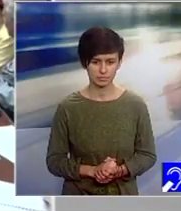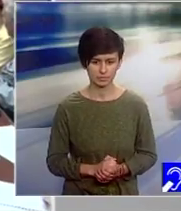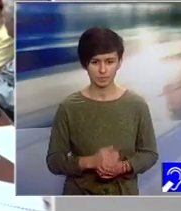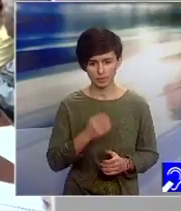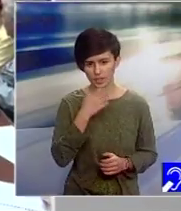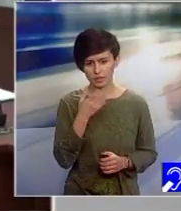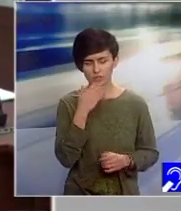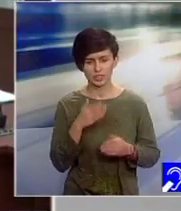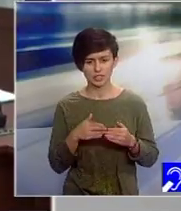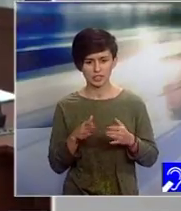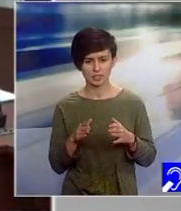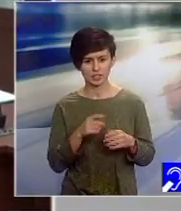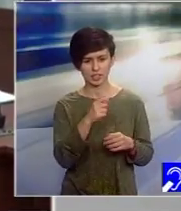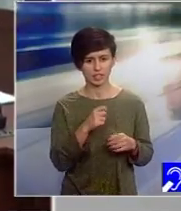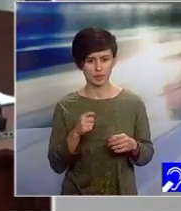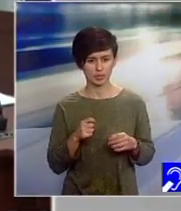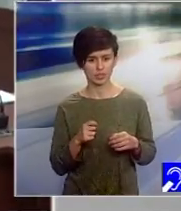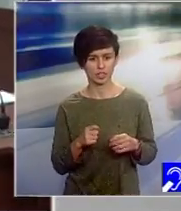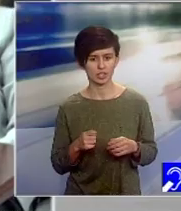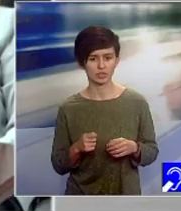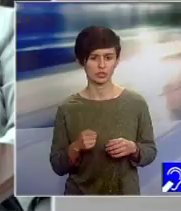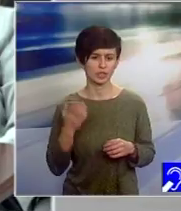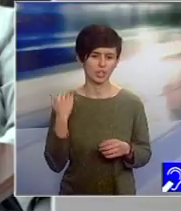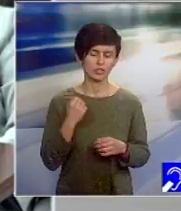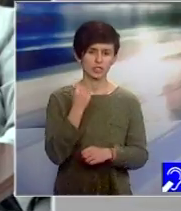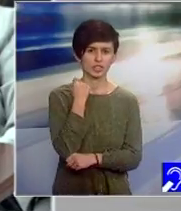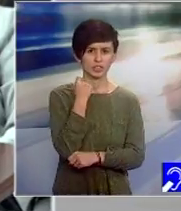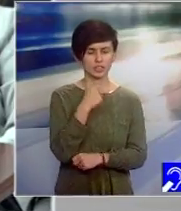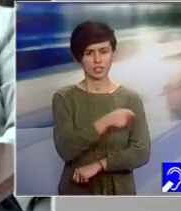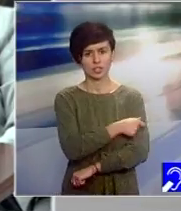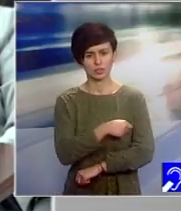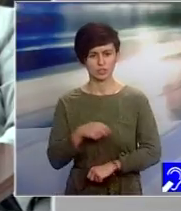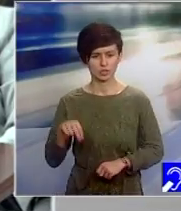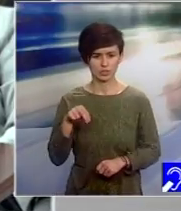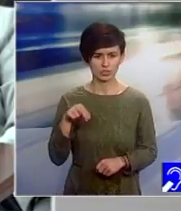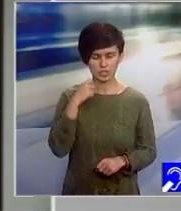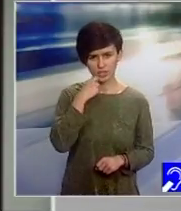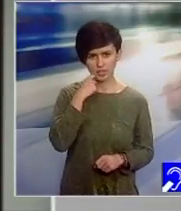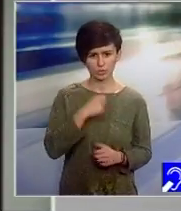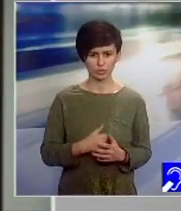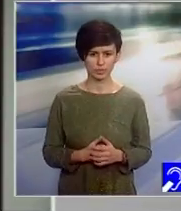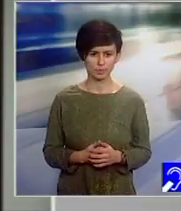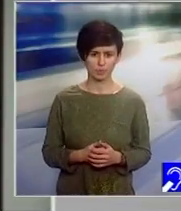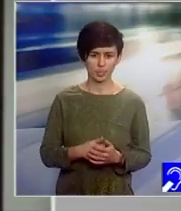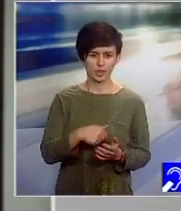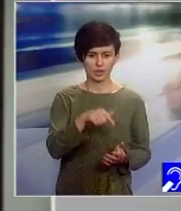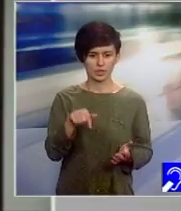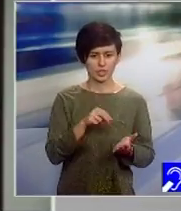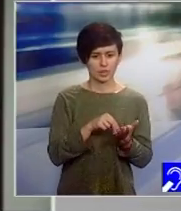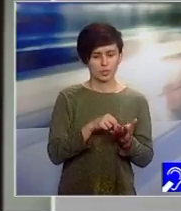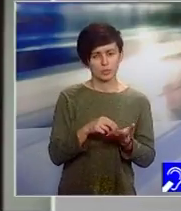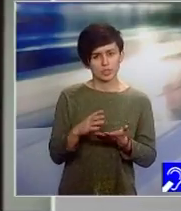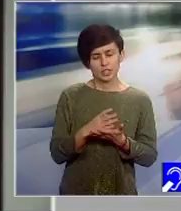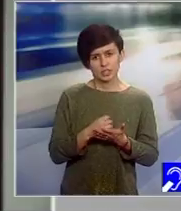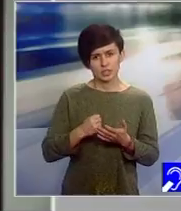Conferința de deschidere a proiectului Transilvania Meets Europe a fost găzduită de Consiliul Județean Cluj. Ne-am propus să adunăm sate reprezentative